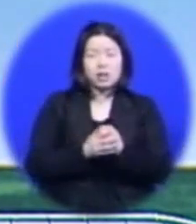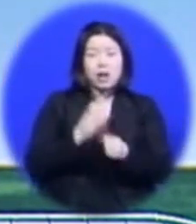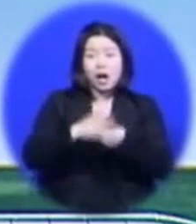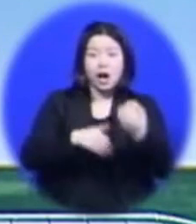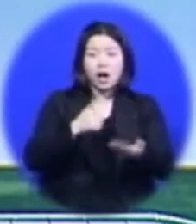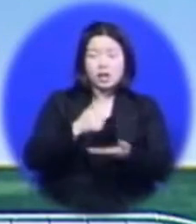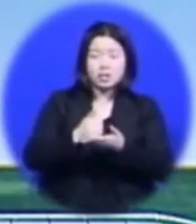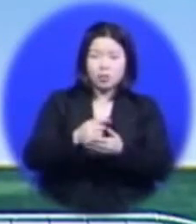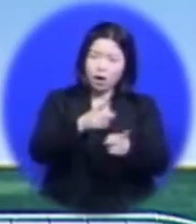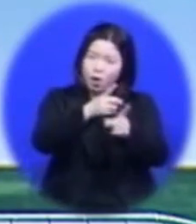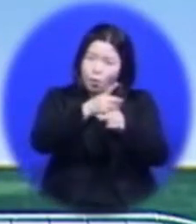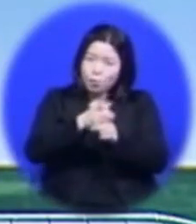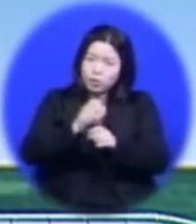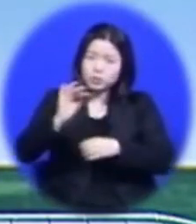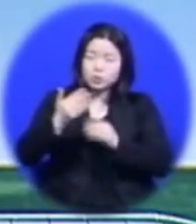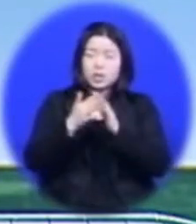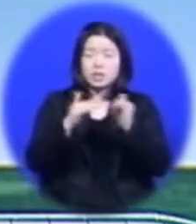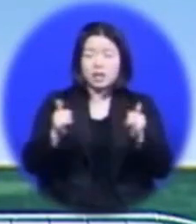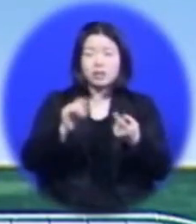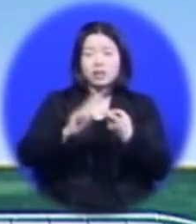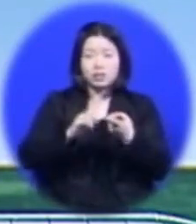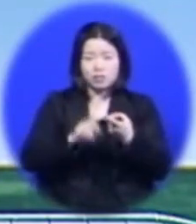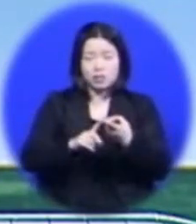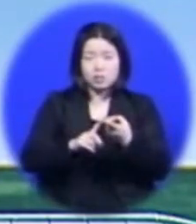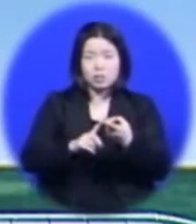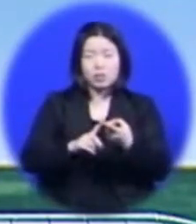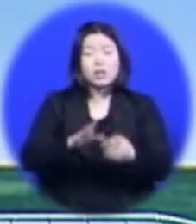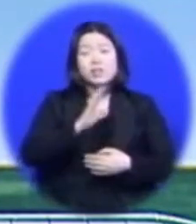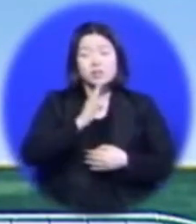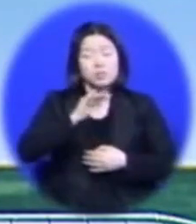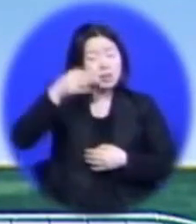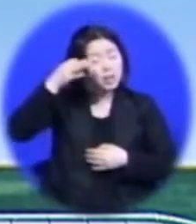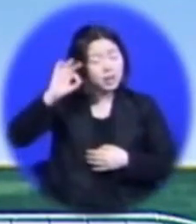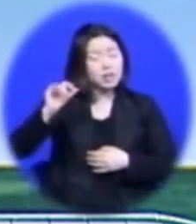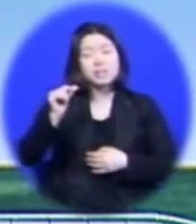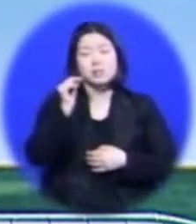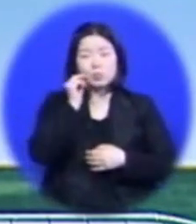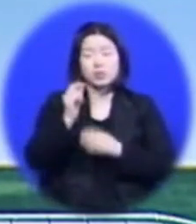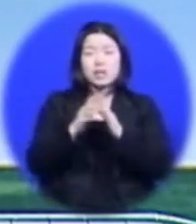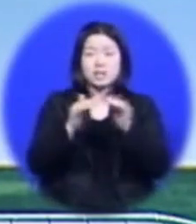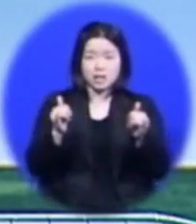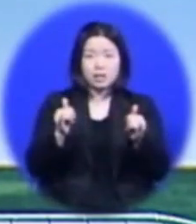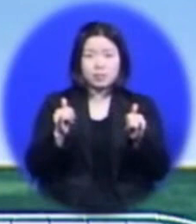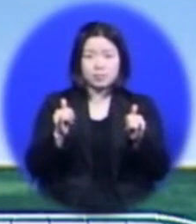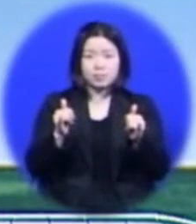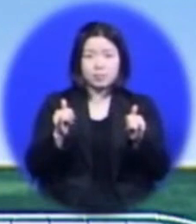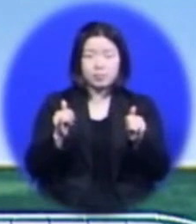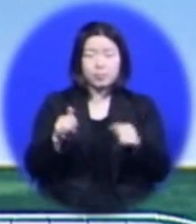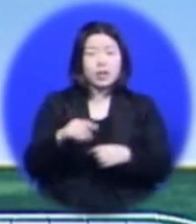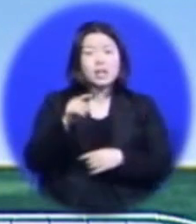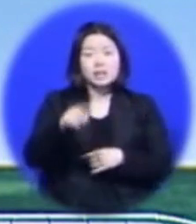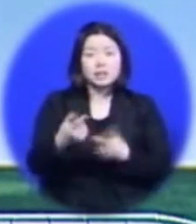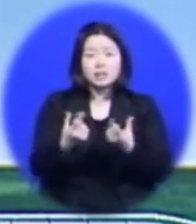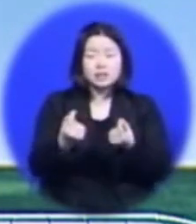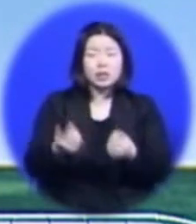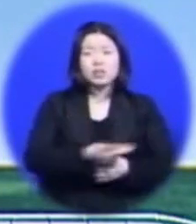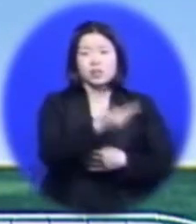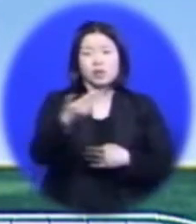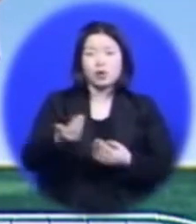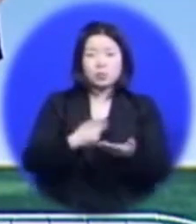하나님과 원수된 자였다는 사실을 정말 깨닫지 못하는 사람은 그런 여러분을